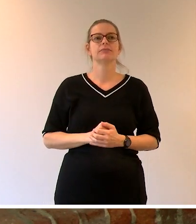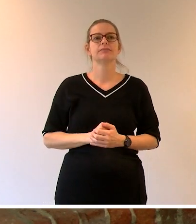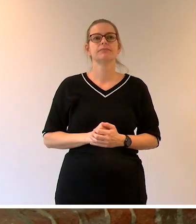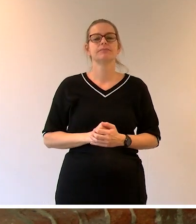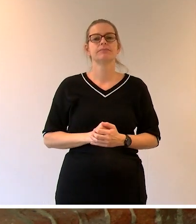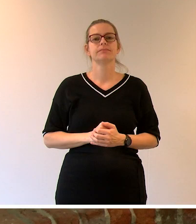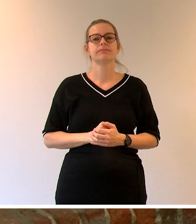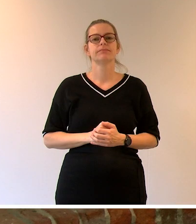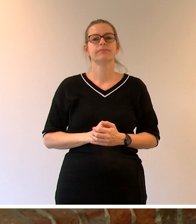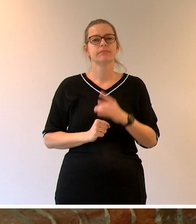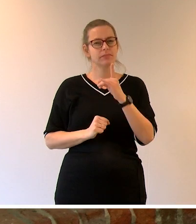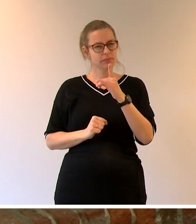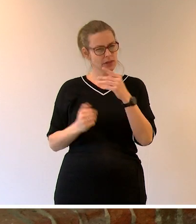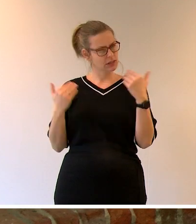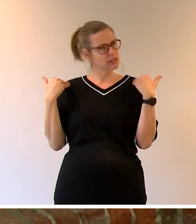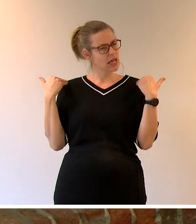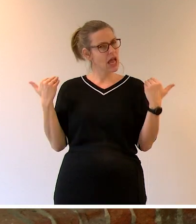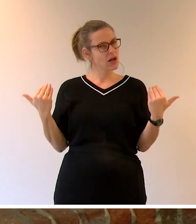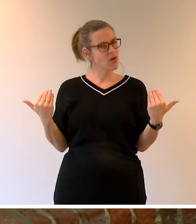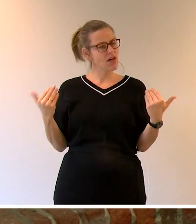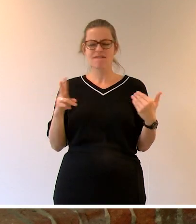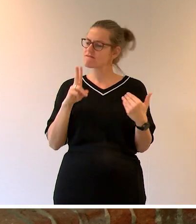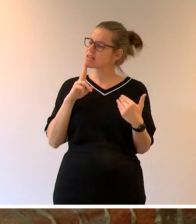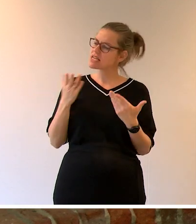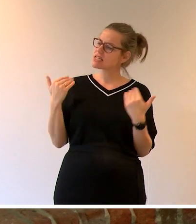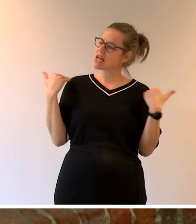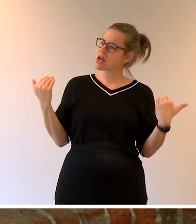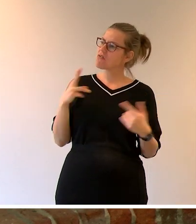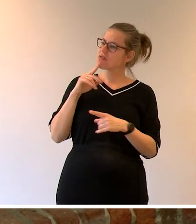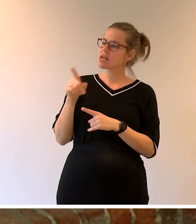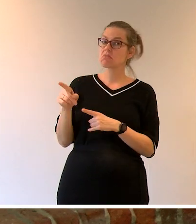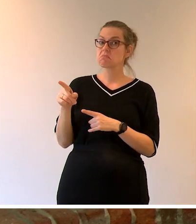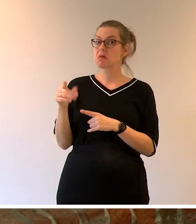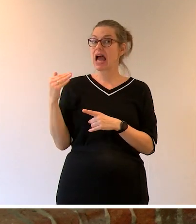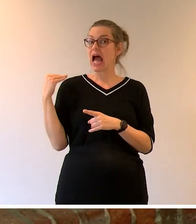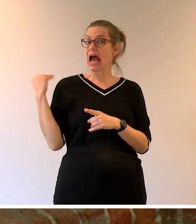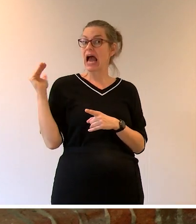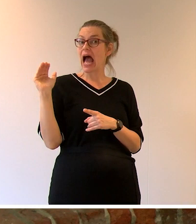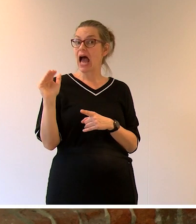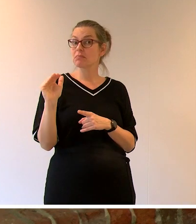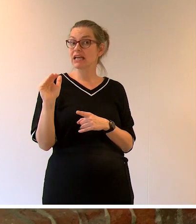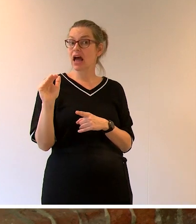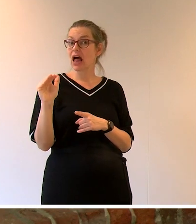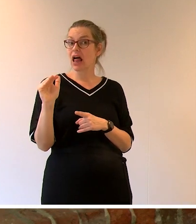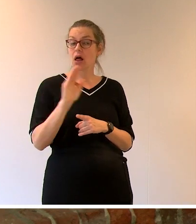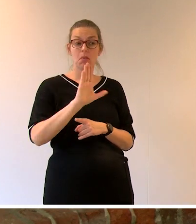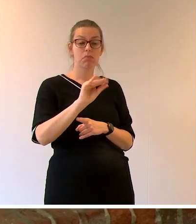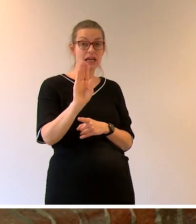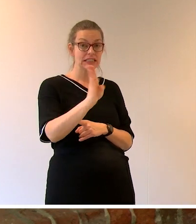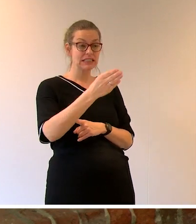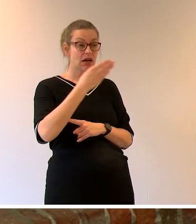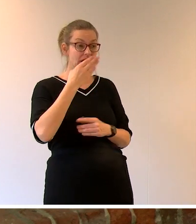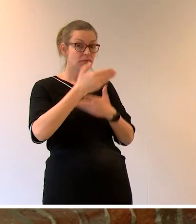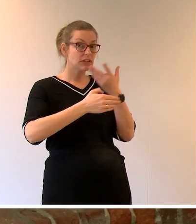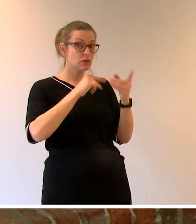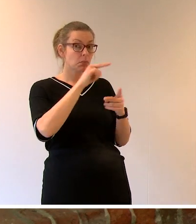En dan die engel. Wie is die engel? Zou het Gabriël zijn, die al tegen Zacharias heeft